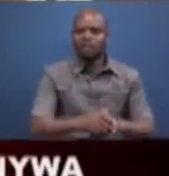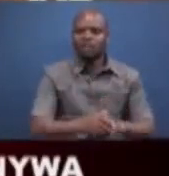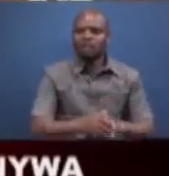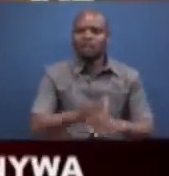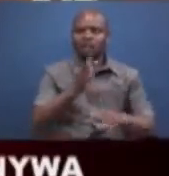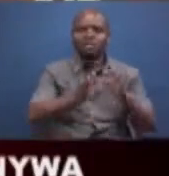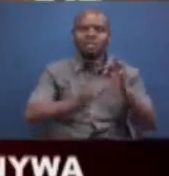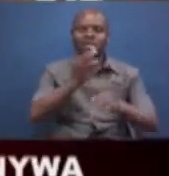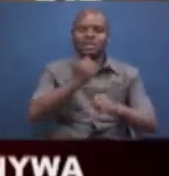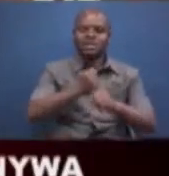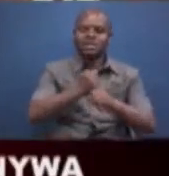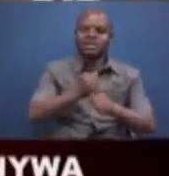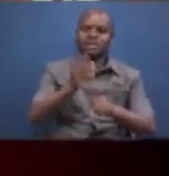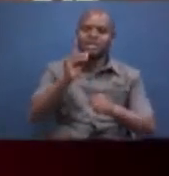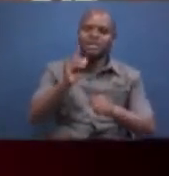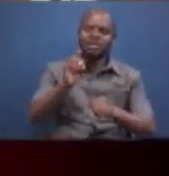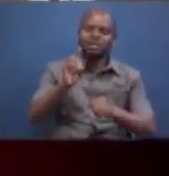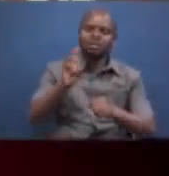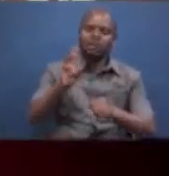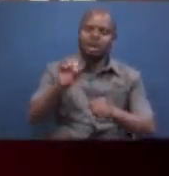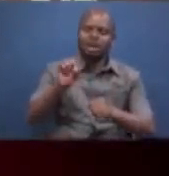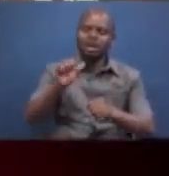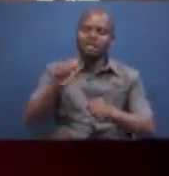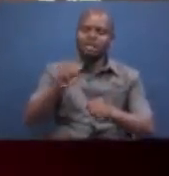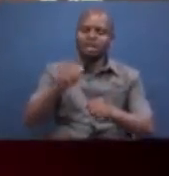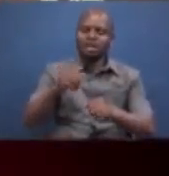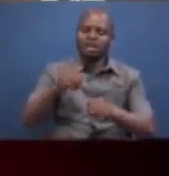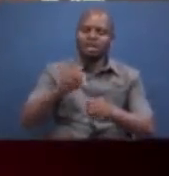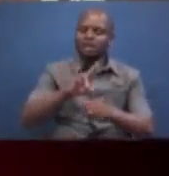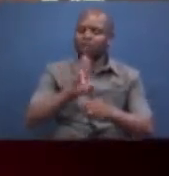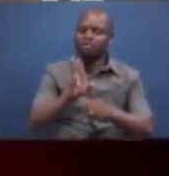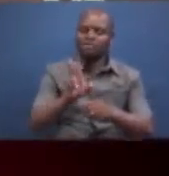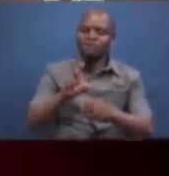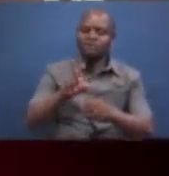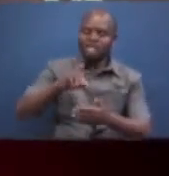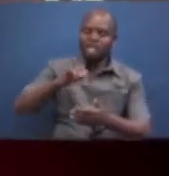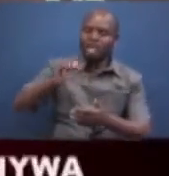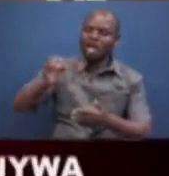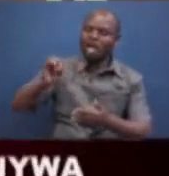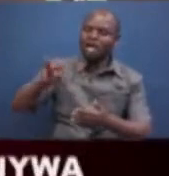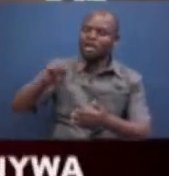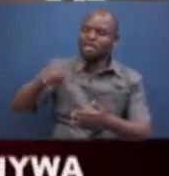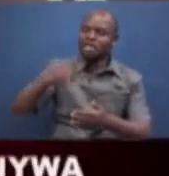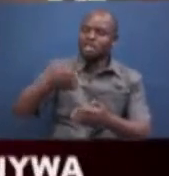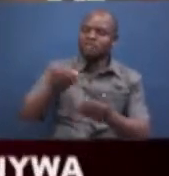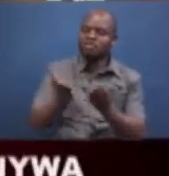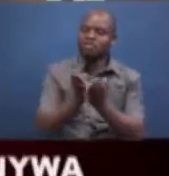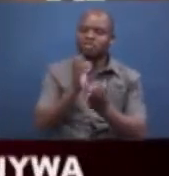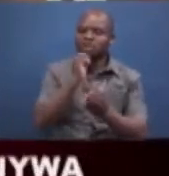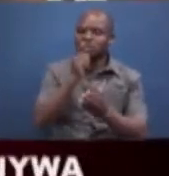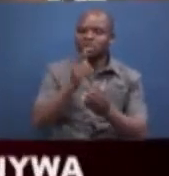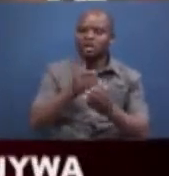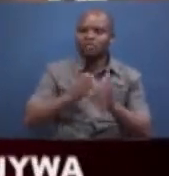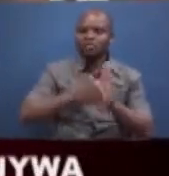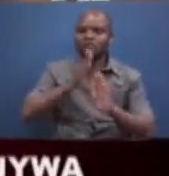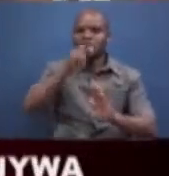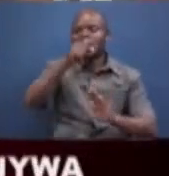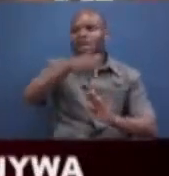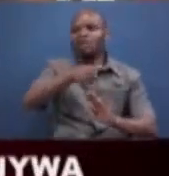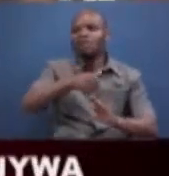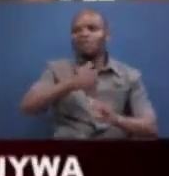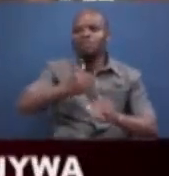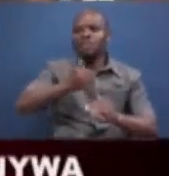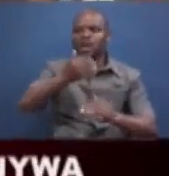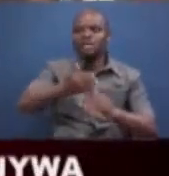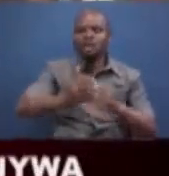Tulishaka maisha taratibu za darasa TANESCO na vibali vya halmashauri ya jiji. Baada ya taratibu hizi, naomba mtamka kuwa kuanzia leo,